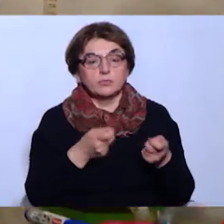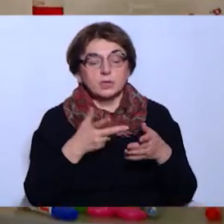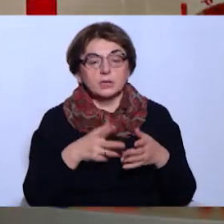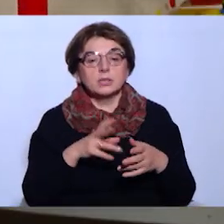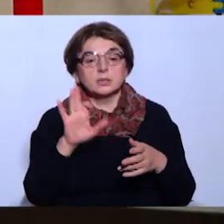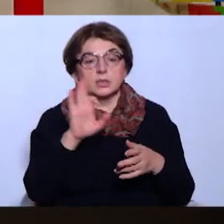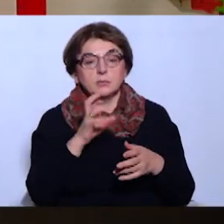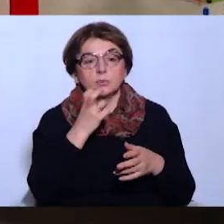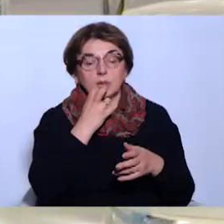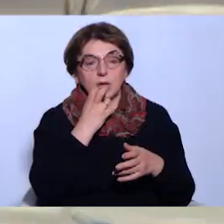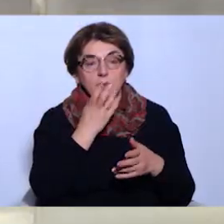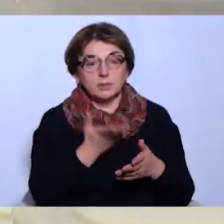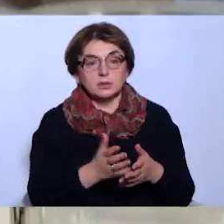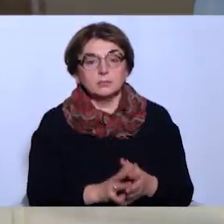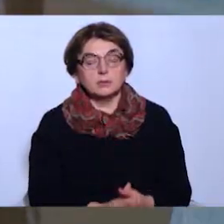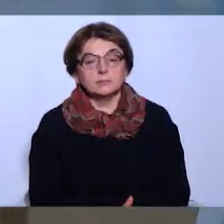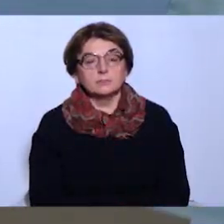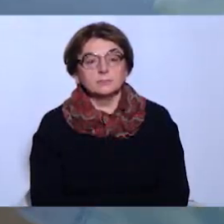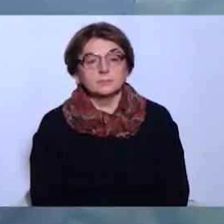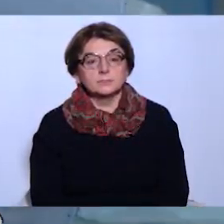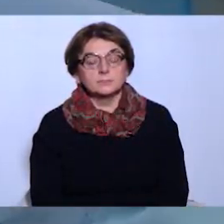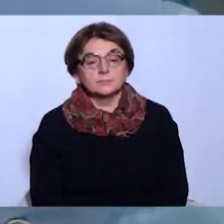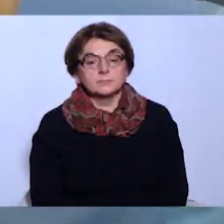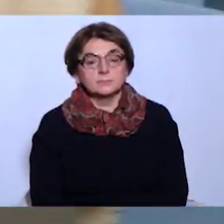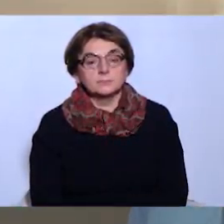მაქვს თქვენთვის ეს ელემენტები.